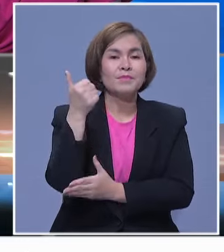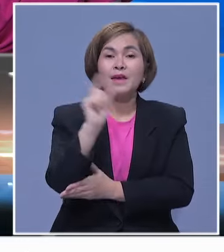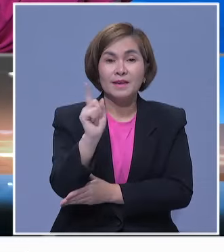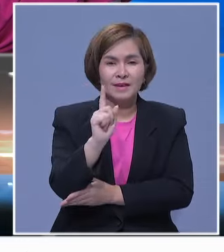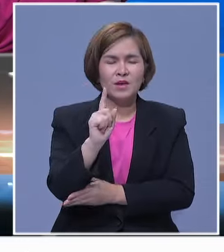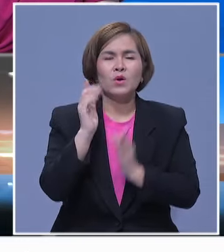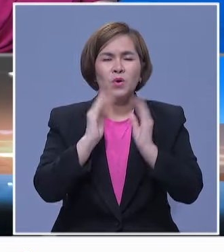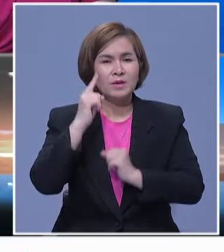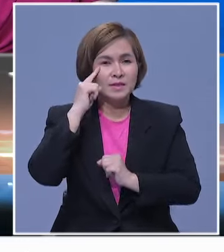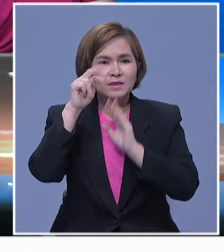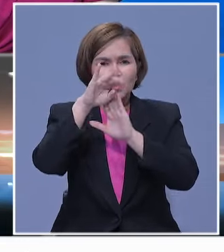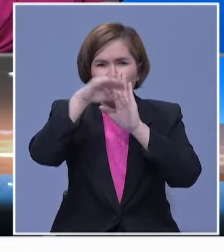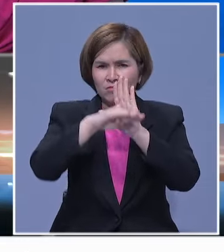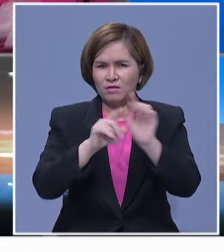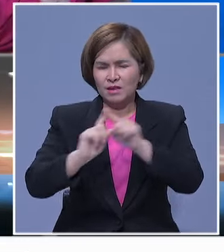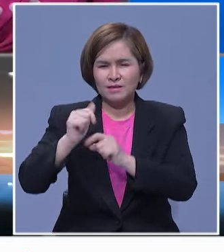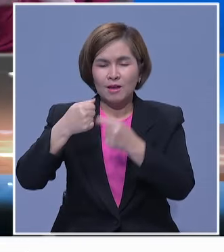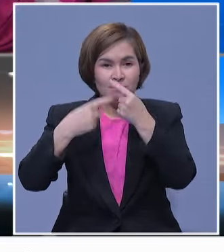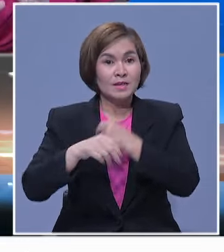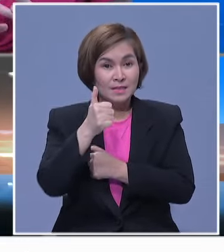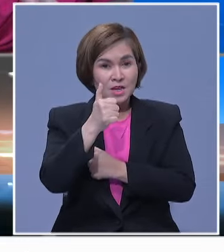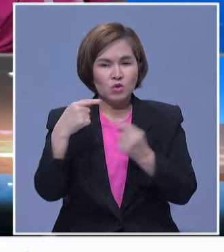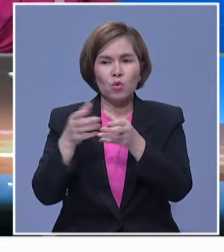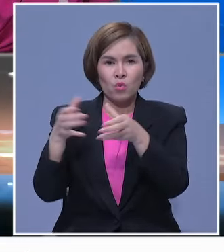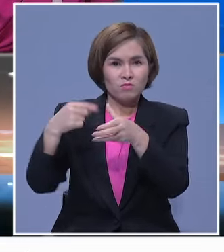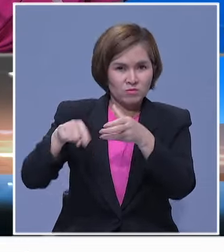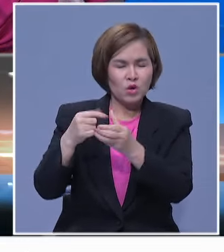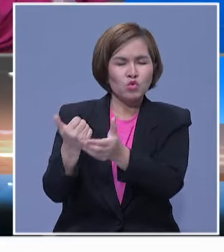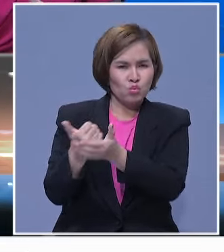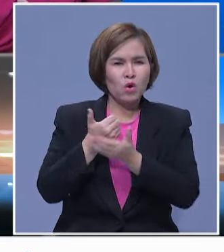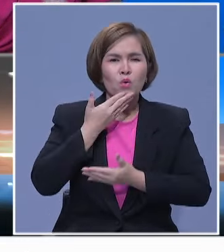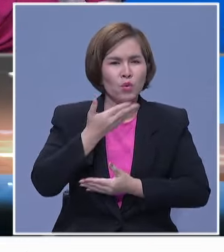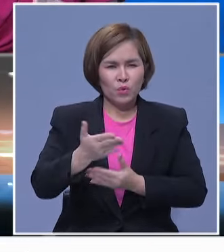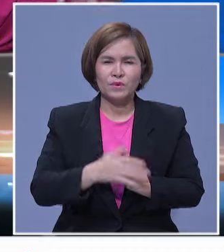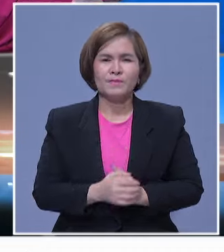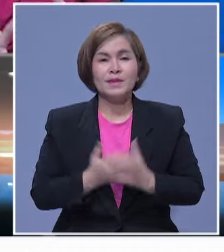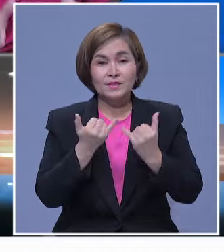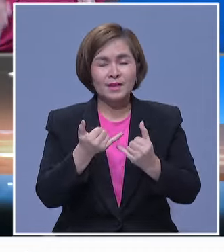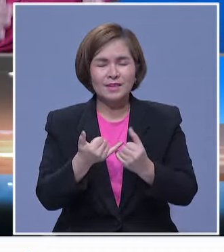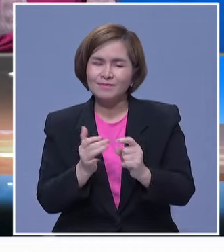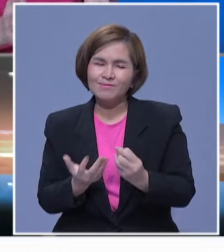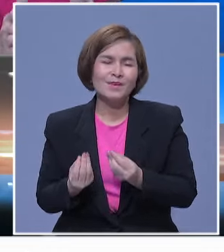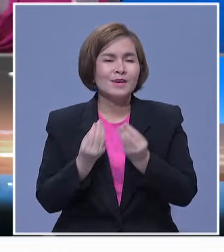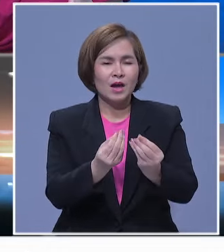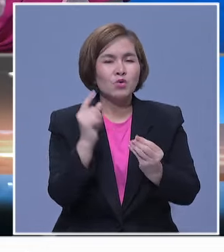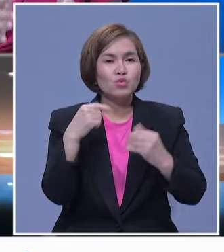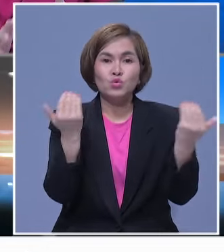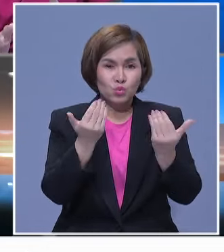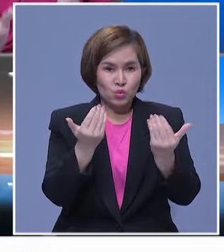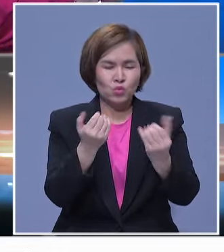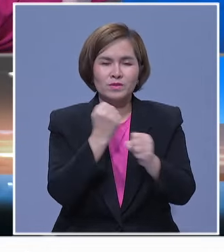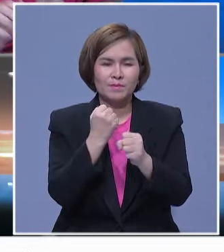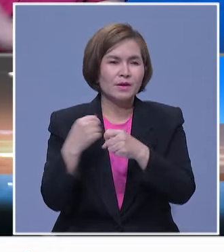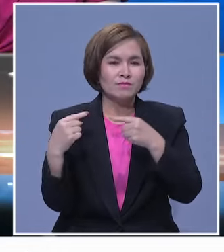เป็นคนที่เคยคิดนโยบายต่างๆได้มากแค่ไหนจากกุนซือกลุ่มนี้ที่เคียงข้างมาโดยตลอด ครั้งนี้เอามาเป็นกุนซือมาเป็นที่ปรึกษาของลูกสาวอีก